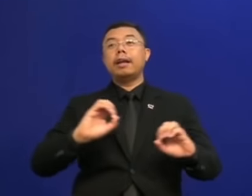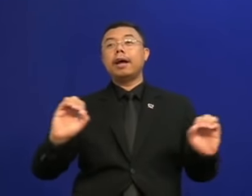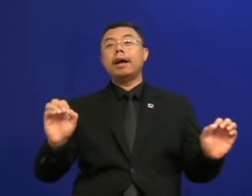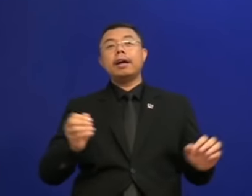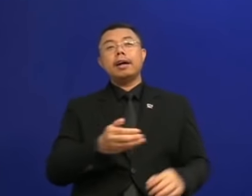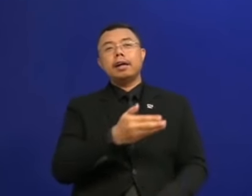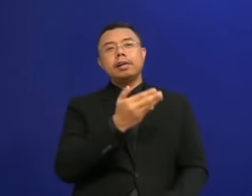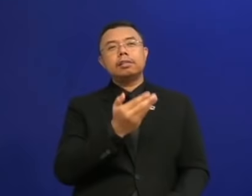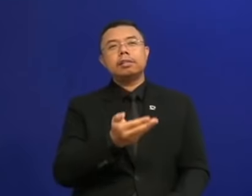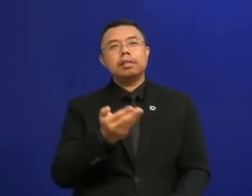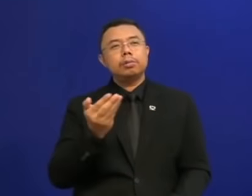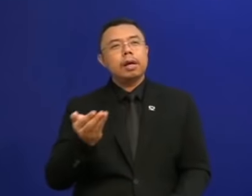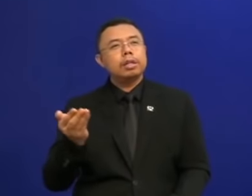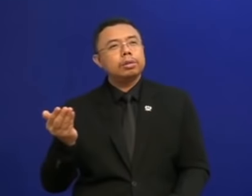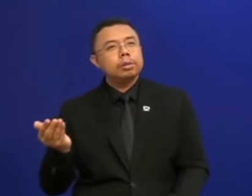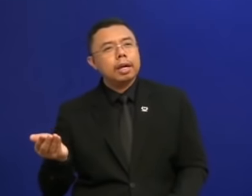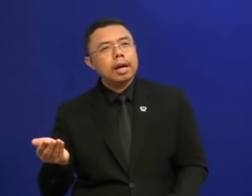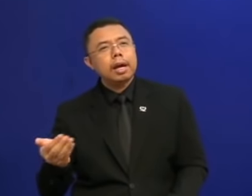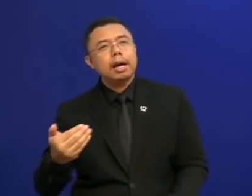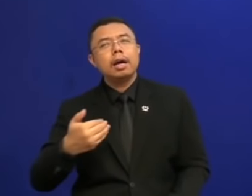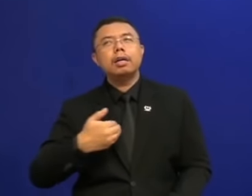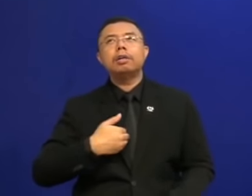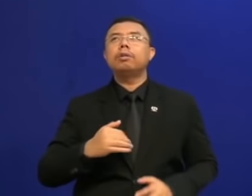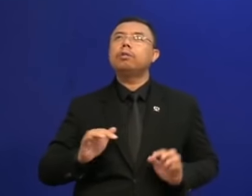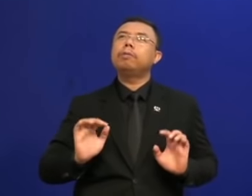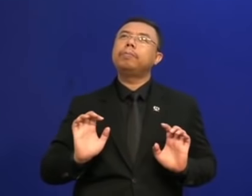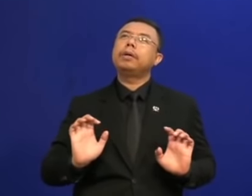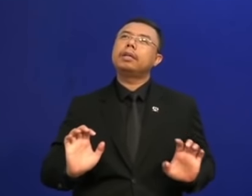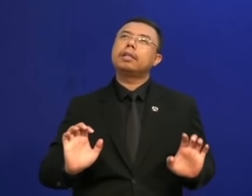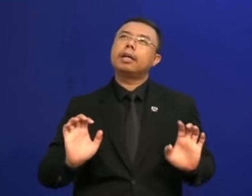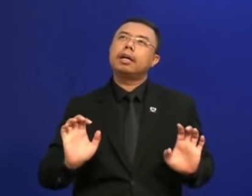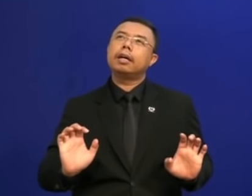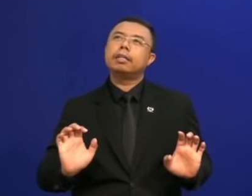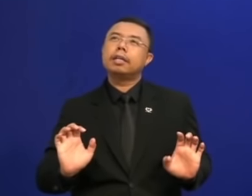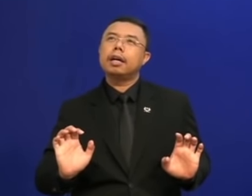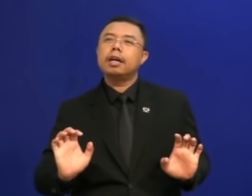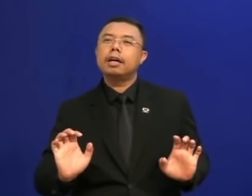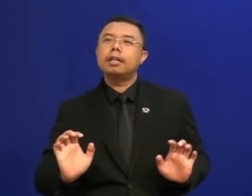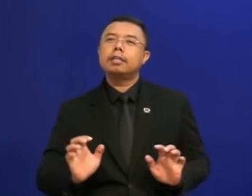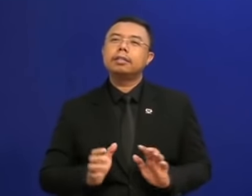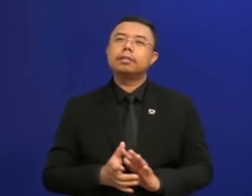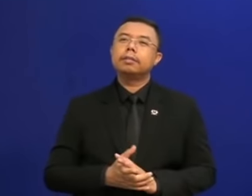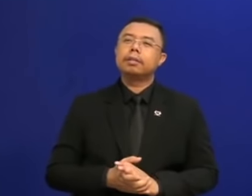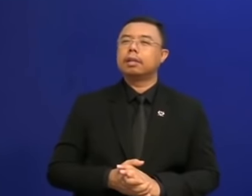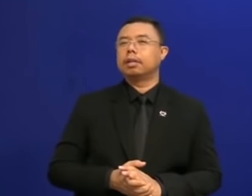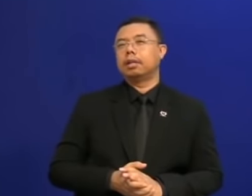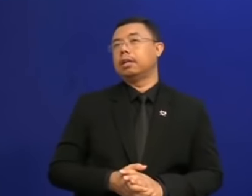Tak ada sesuatu yang ku pertahankan,